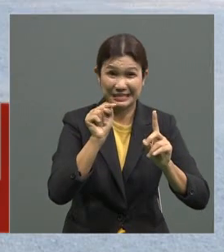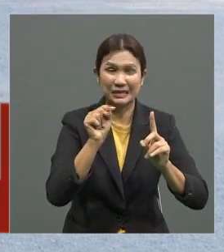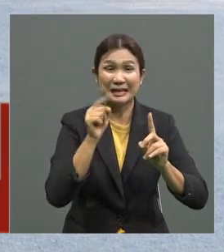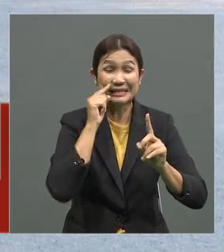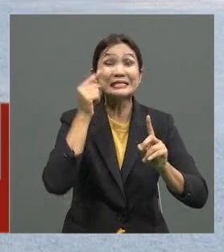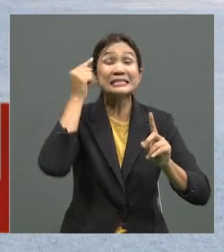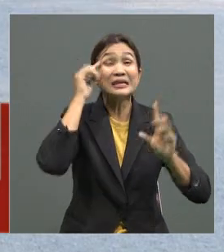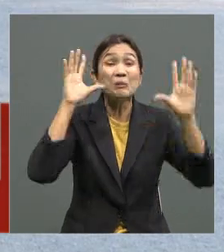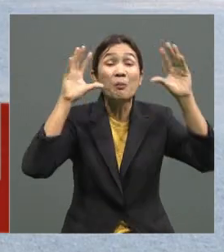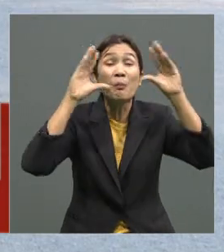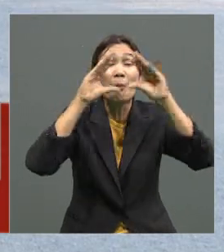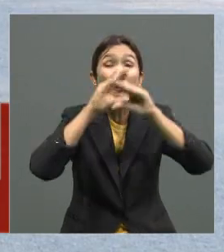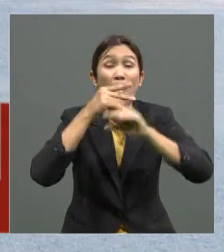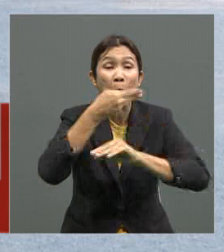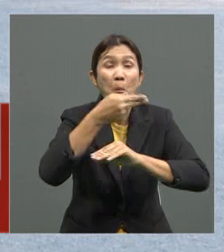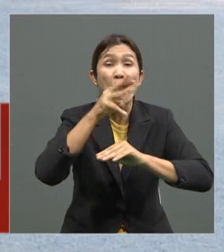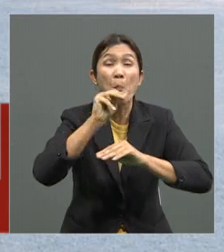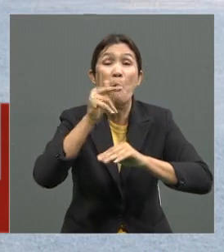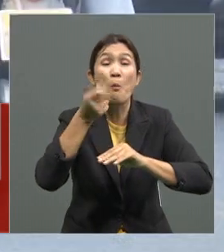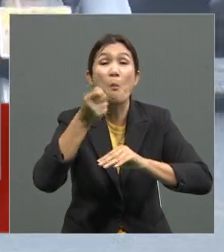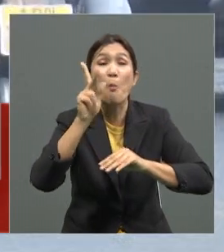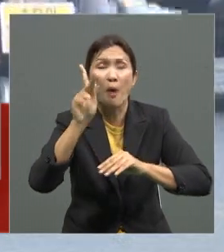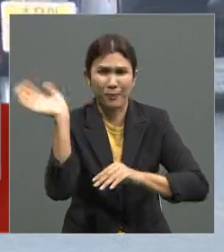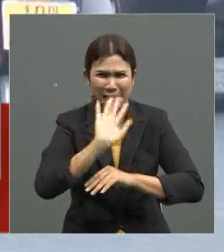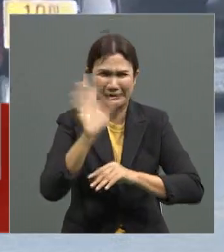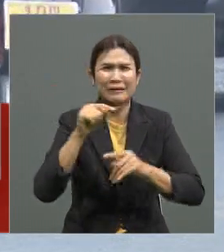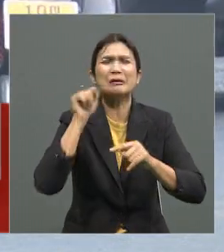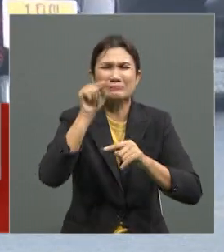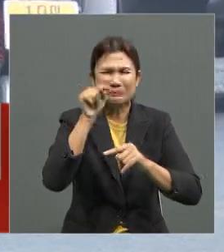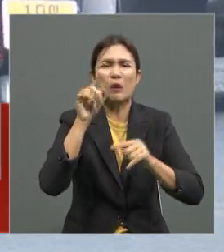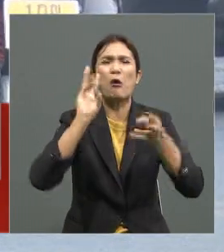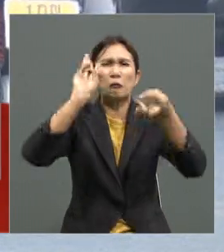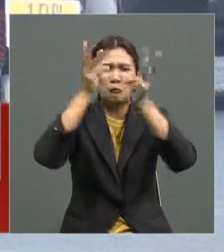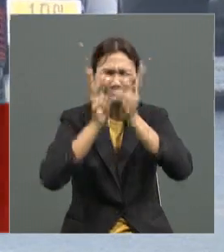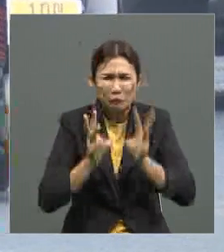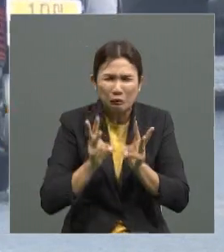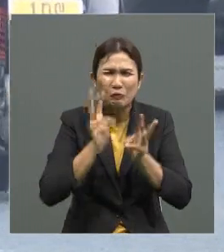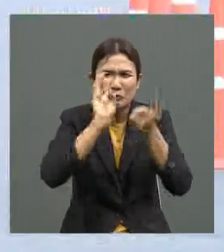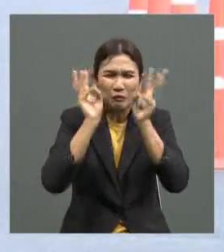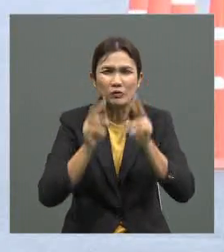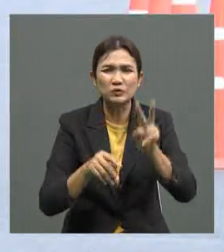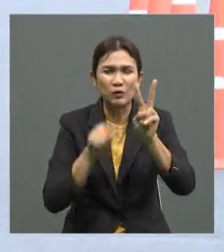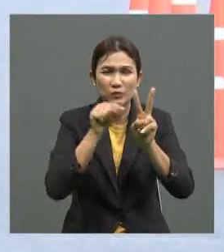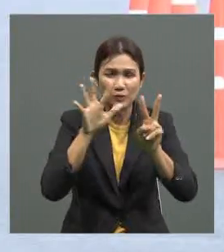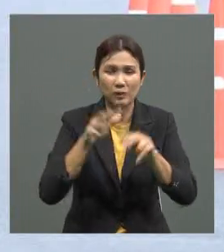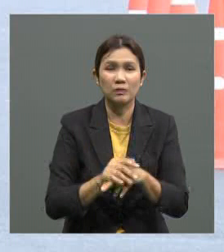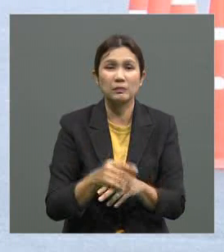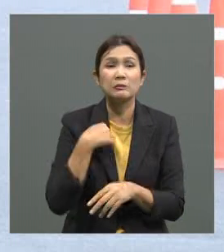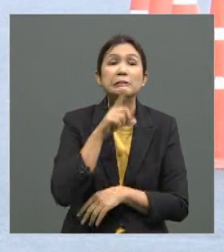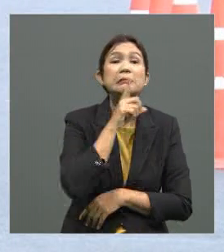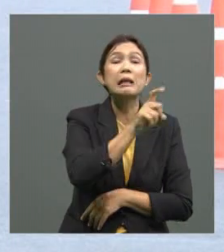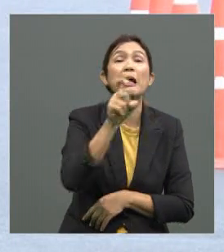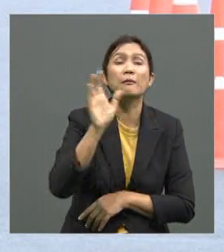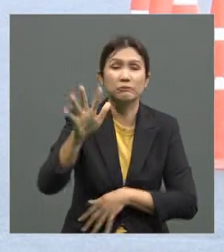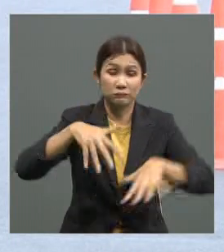บบนี้เนี่ยไม่ใช่หมอกนะแท้จริงๆแล้วเนี่ยมันคือฝุ่น PM 2.5 ซึ่งจากการสอบถามพี่น้องประชาชนที่อยู่ในพื้น